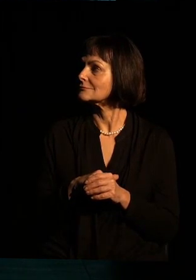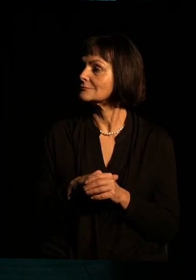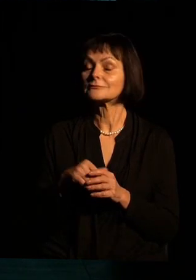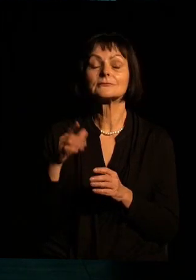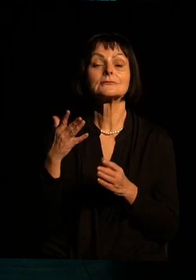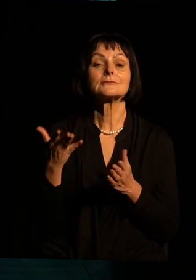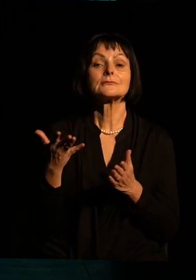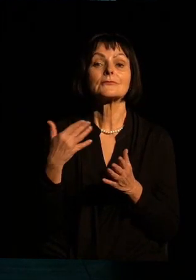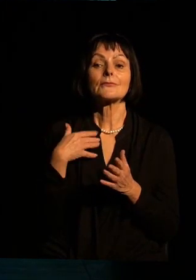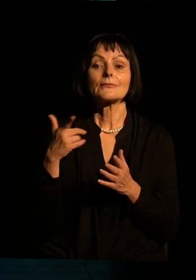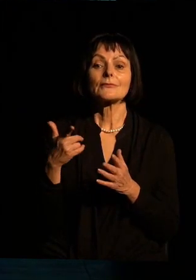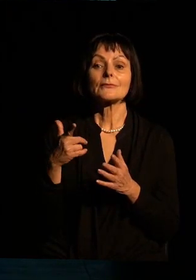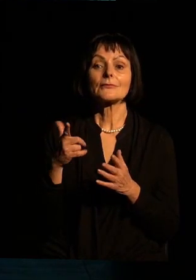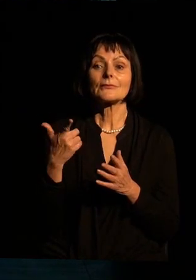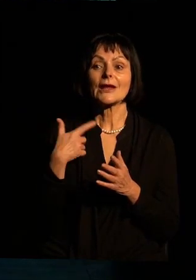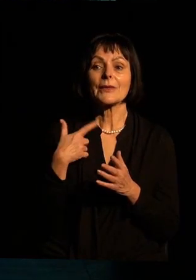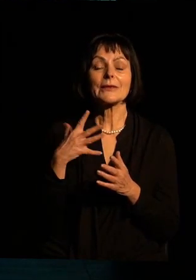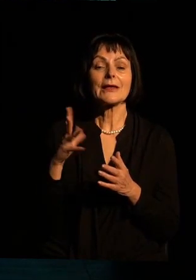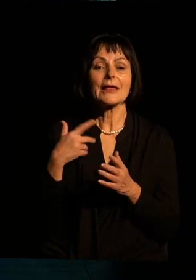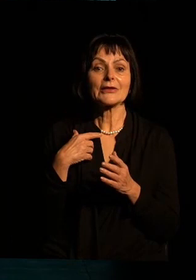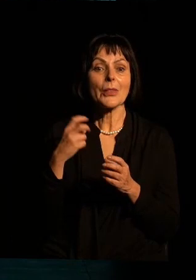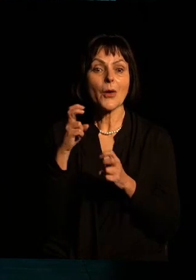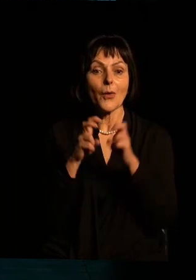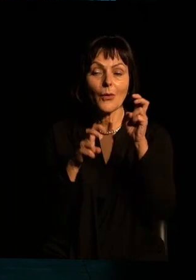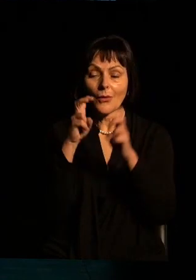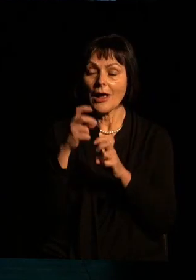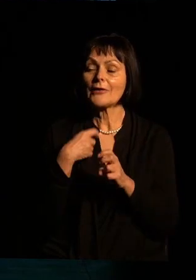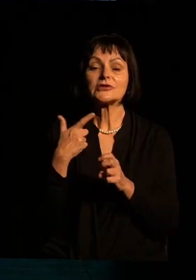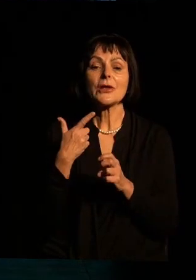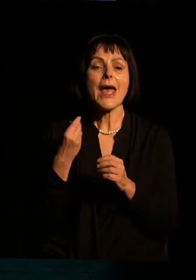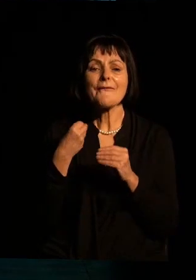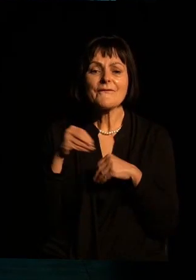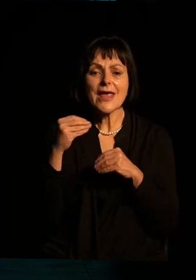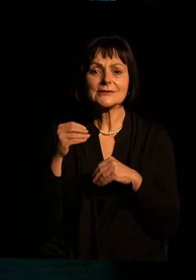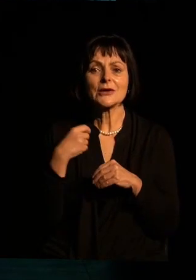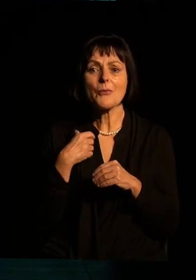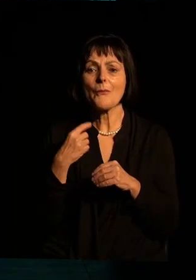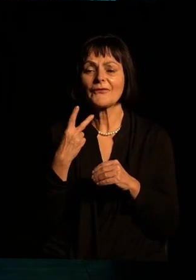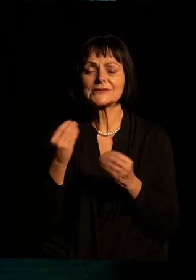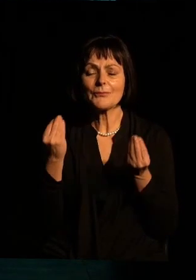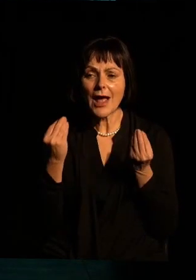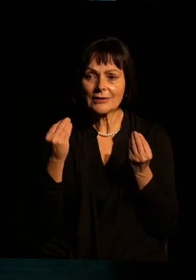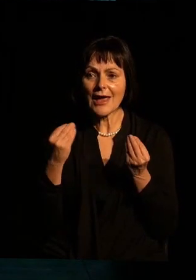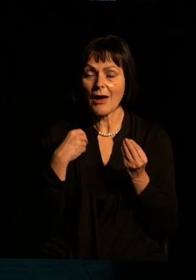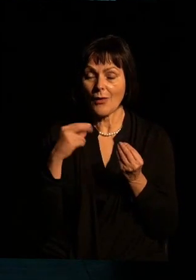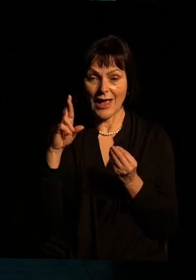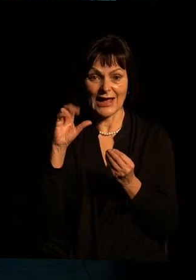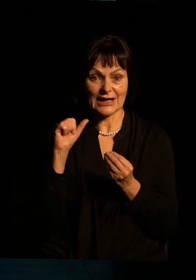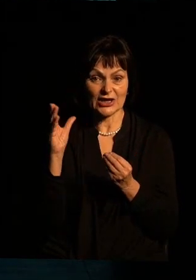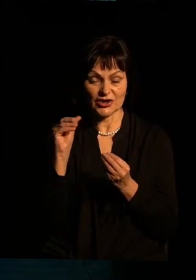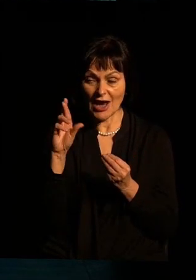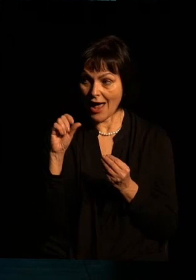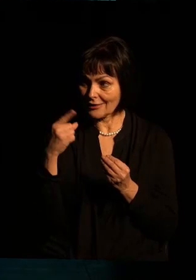tym, że no, ten niezwykły dorobek górski, no, to co mi najbardziej imponuje w Ryśku, ja sobie tak